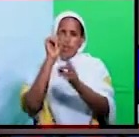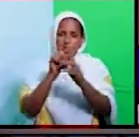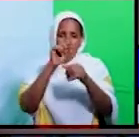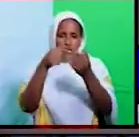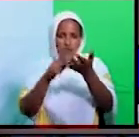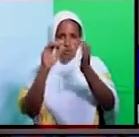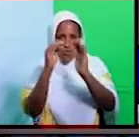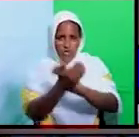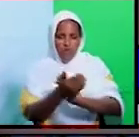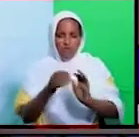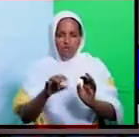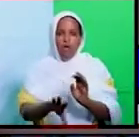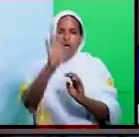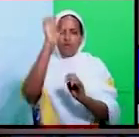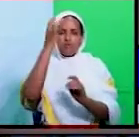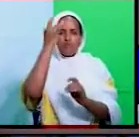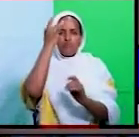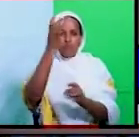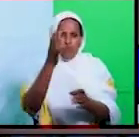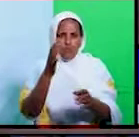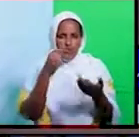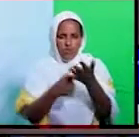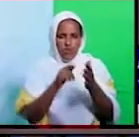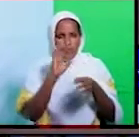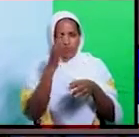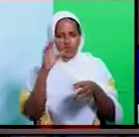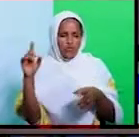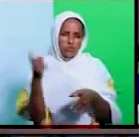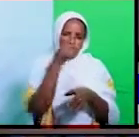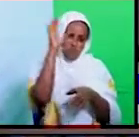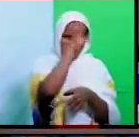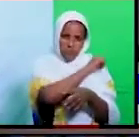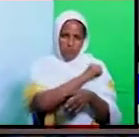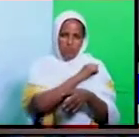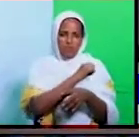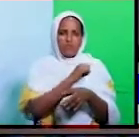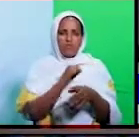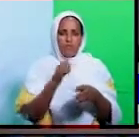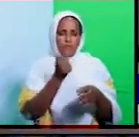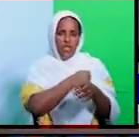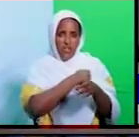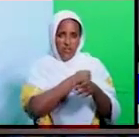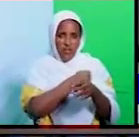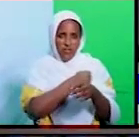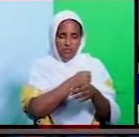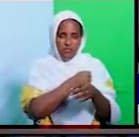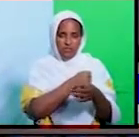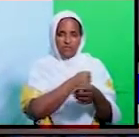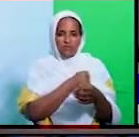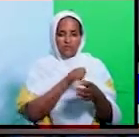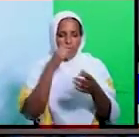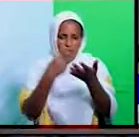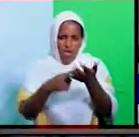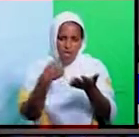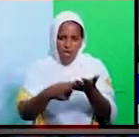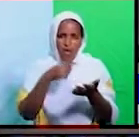መለማመድ ከእግዚአብሔር ጋር ያለን ግንኙነት ማሳደግ ያስፈልጋል። አንድ ተማሪ